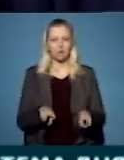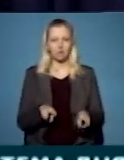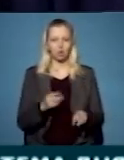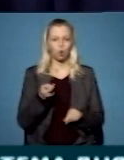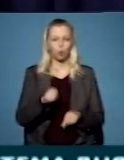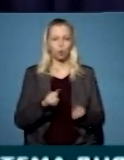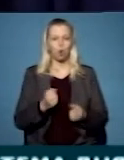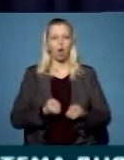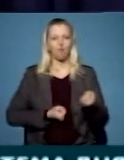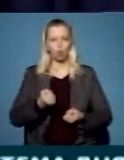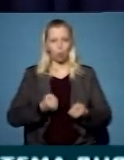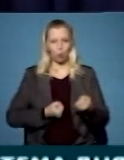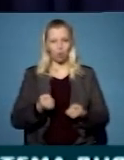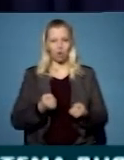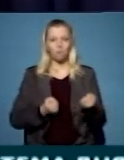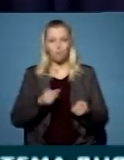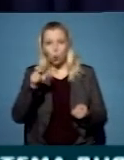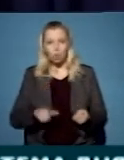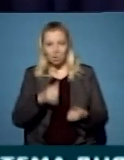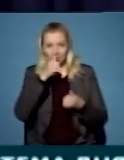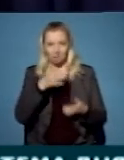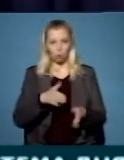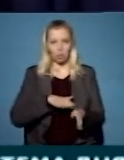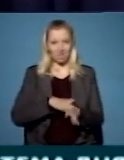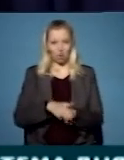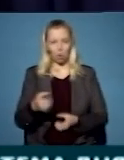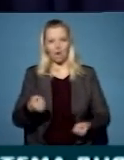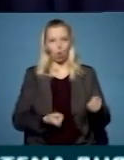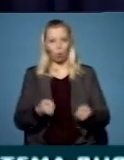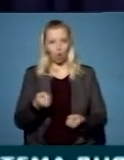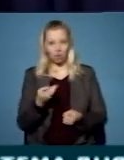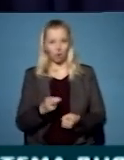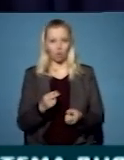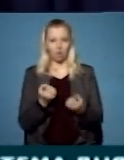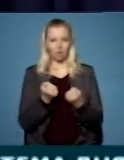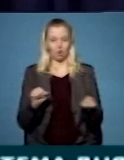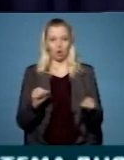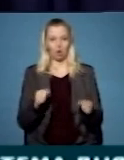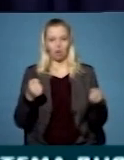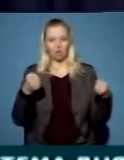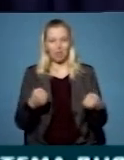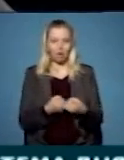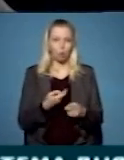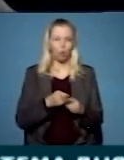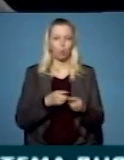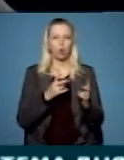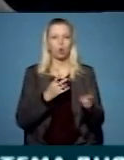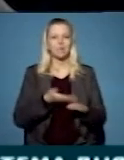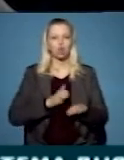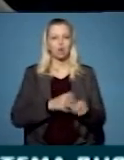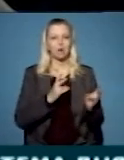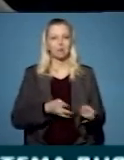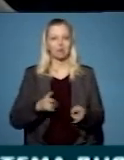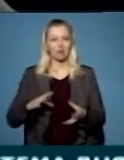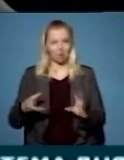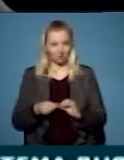що автомобіль, водій не зможе справитися з керуванням і уникнути ДТП або навіть тяжких наслідків.